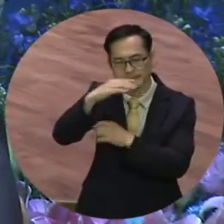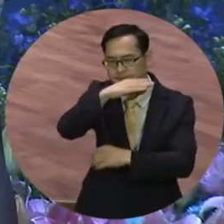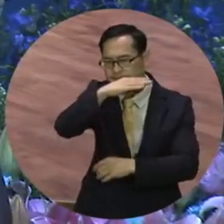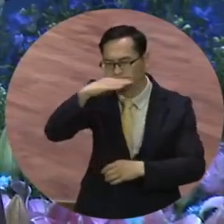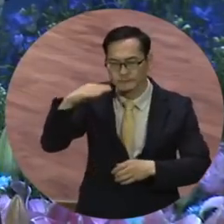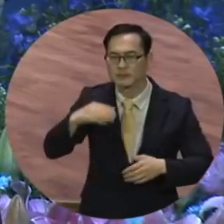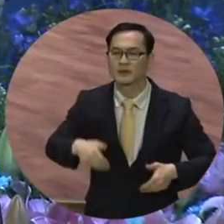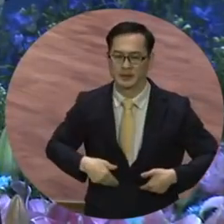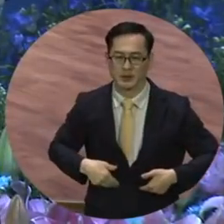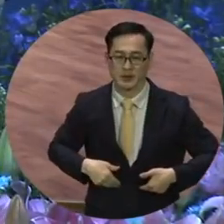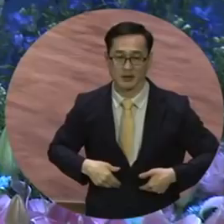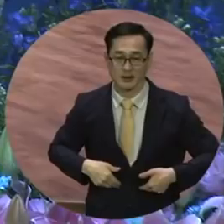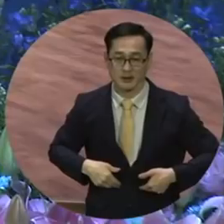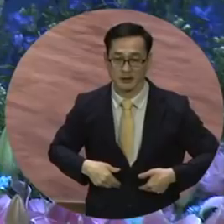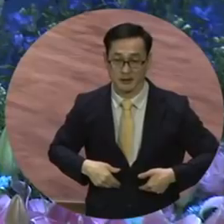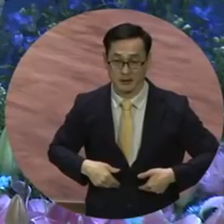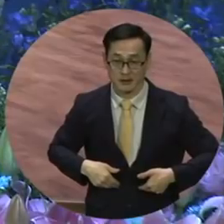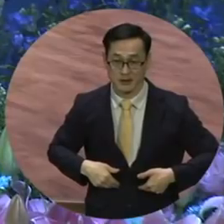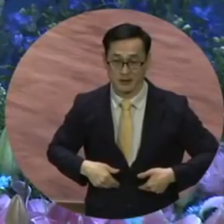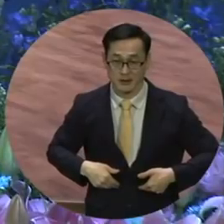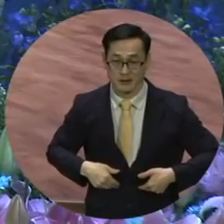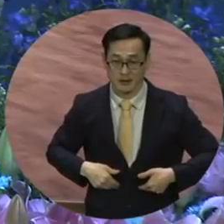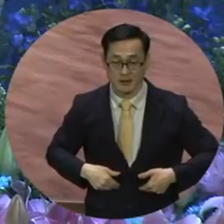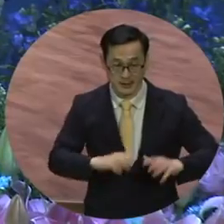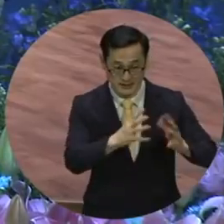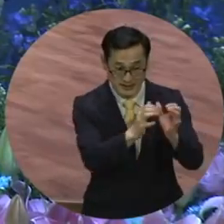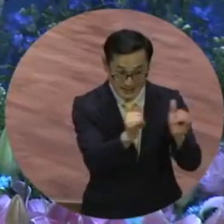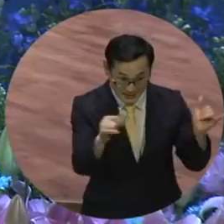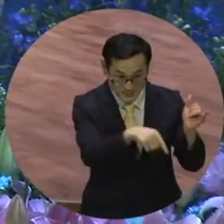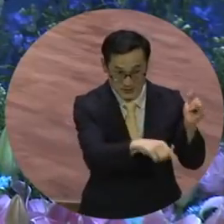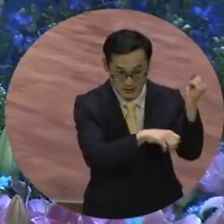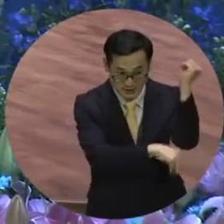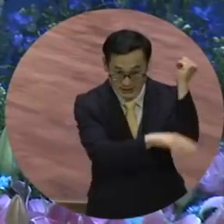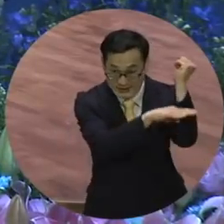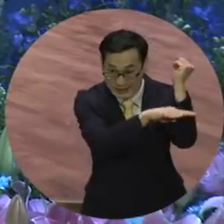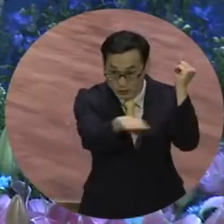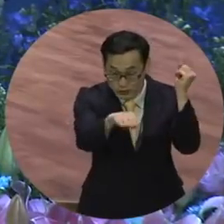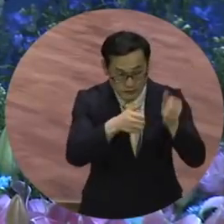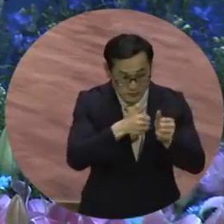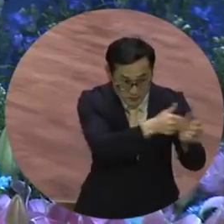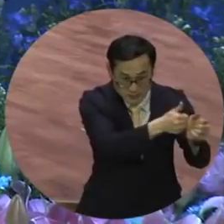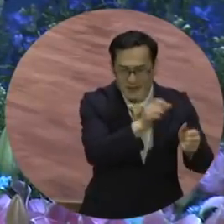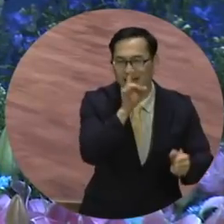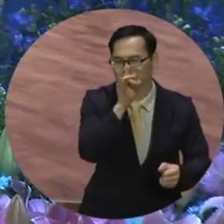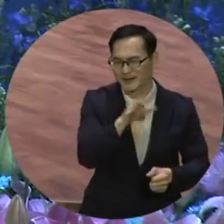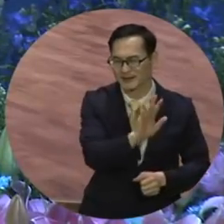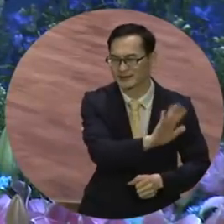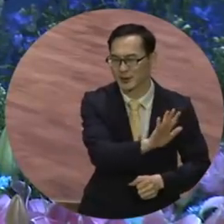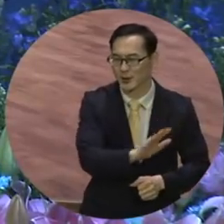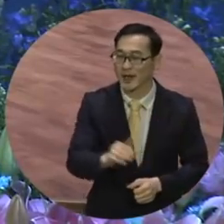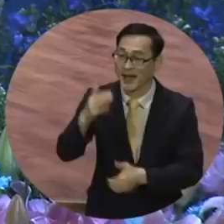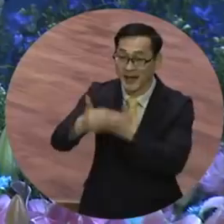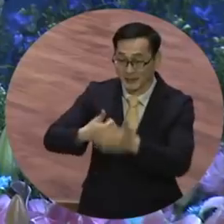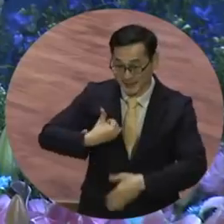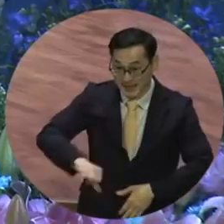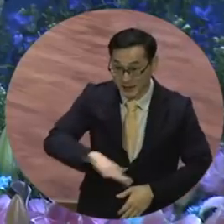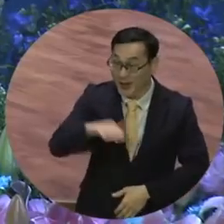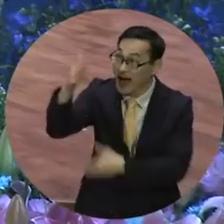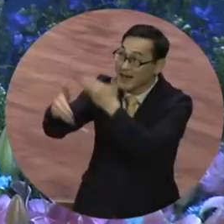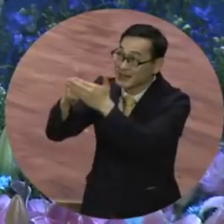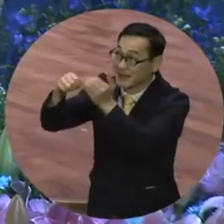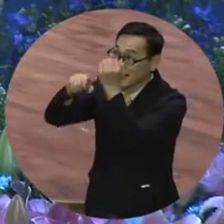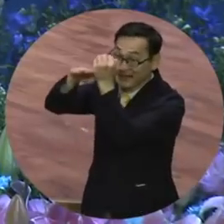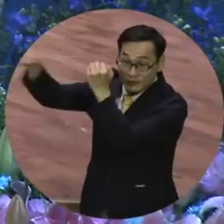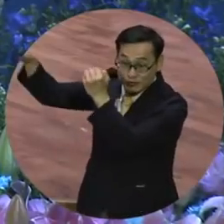하는가? 세상 사람들만 기준이 아니에요. 세상 기준이 아니라 우리 하나님의 자녀들은 하나님의